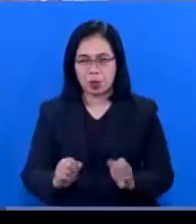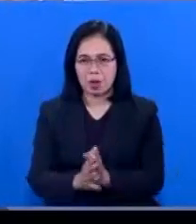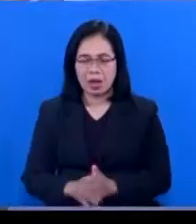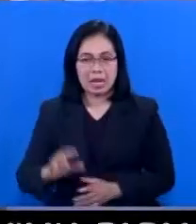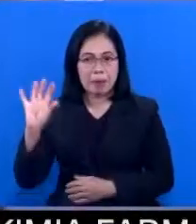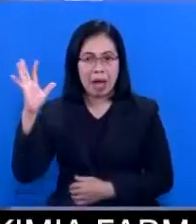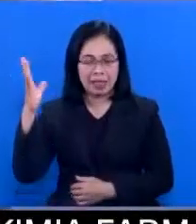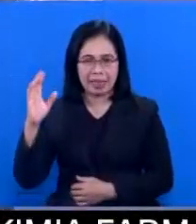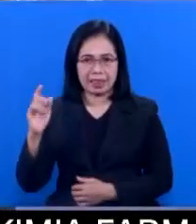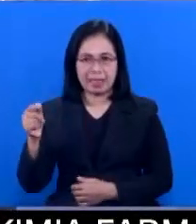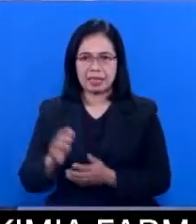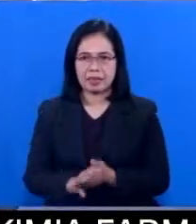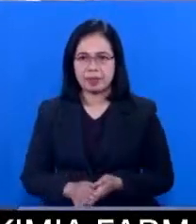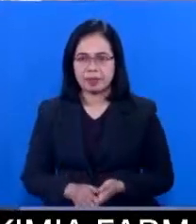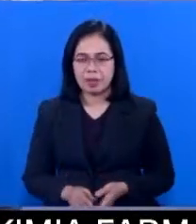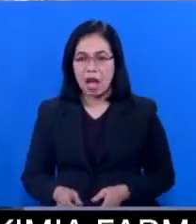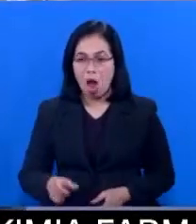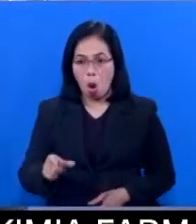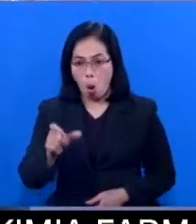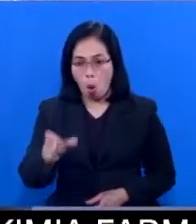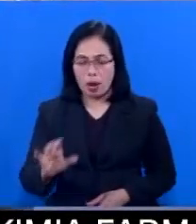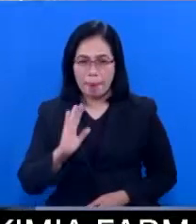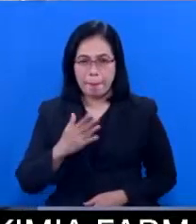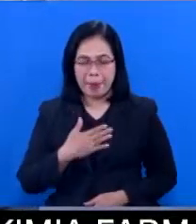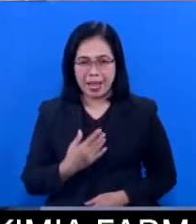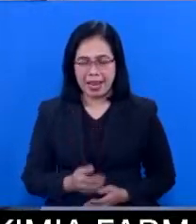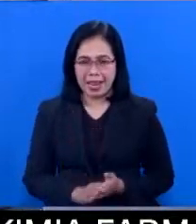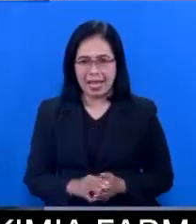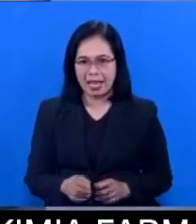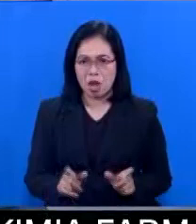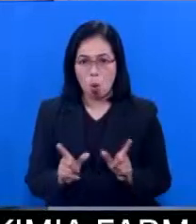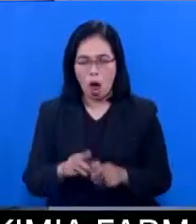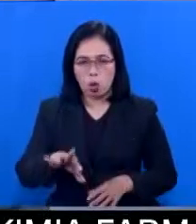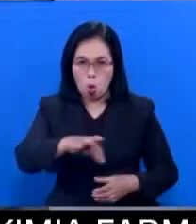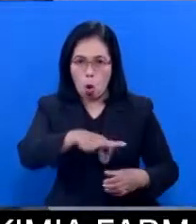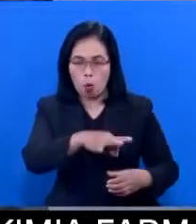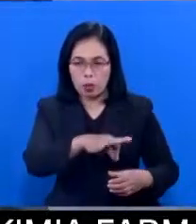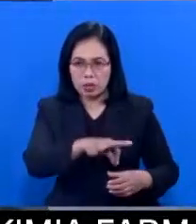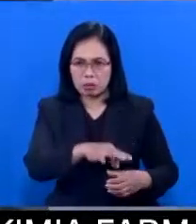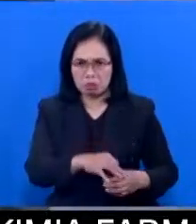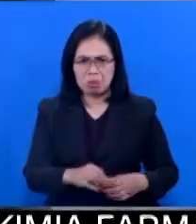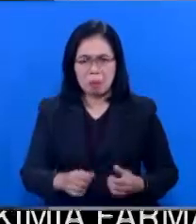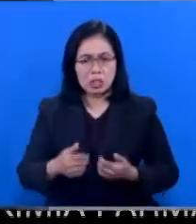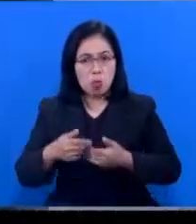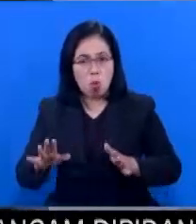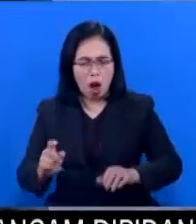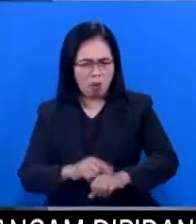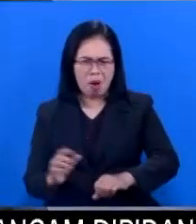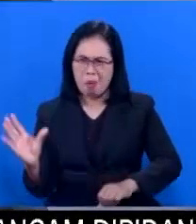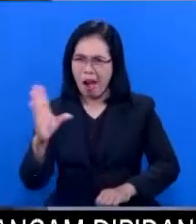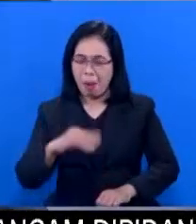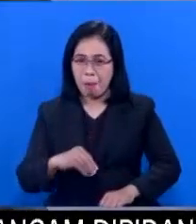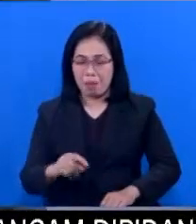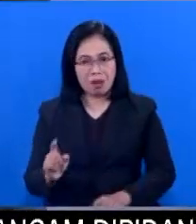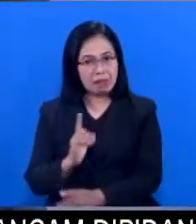Timur. Tersangka adalah pemilik warung kopi yang menolak saat akan ditindak petugas karena telah melewati jam operasional pada masa PPKM